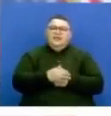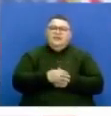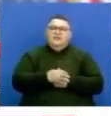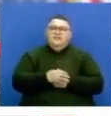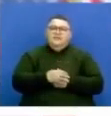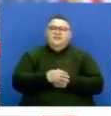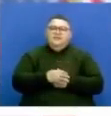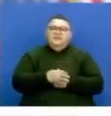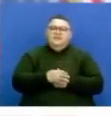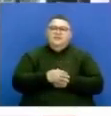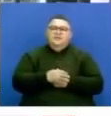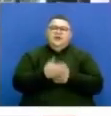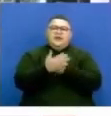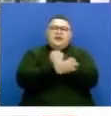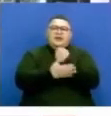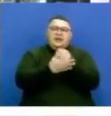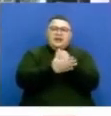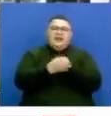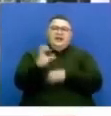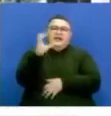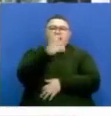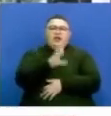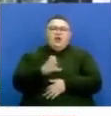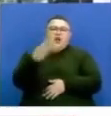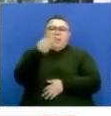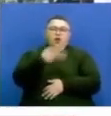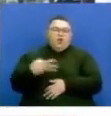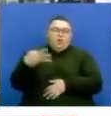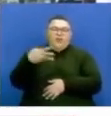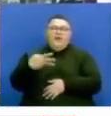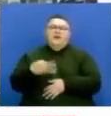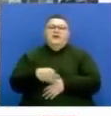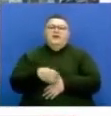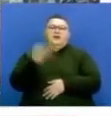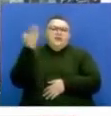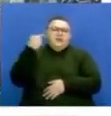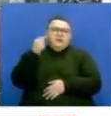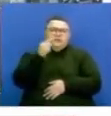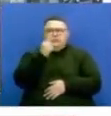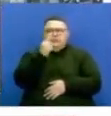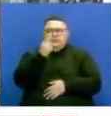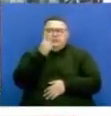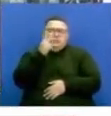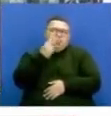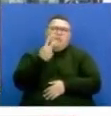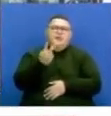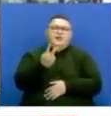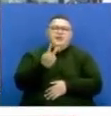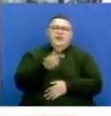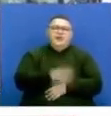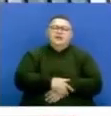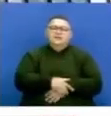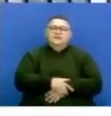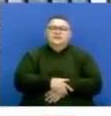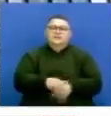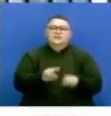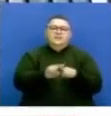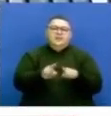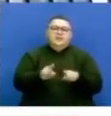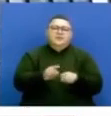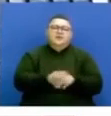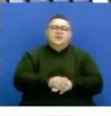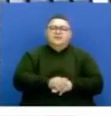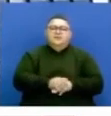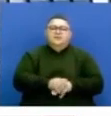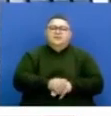di Eropa. Untuk detail pastinya tadi saya belum sempat untuk melihat, namun Isul,